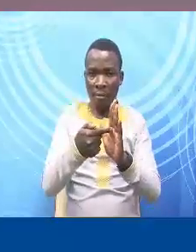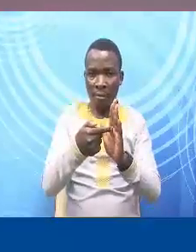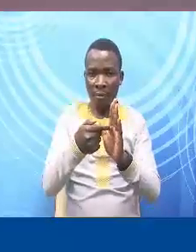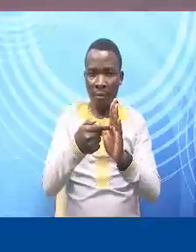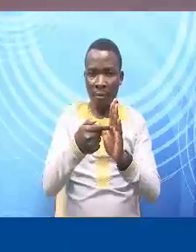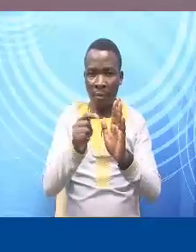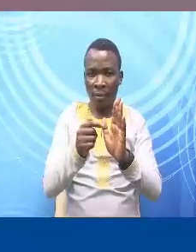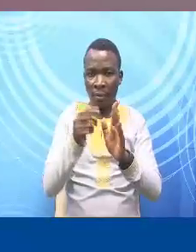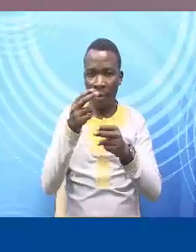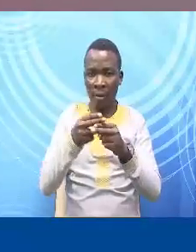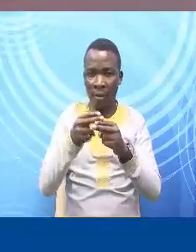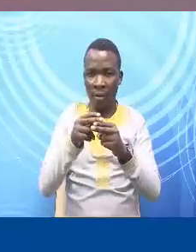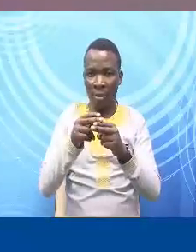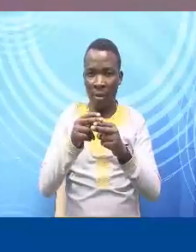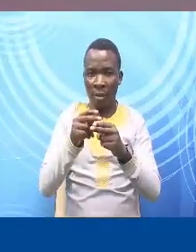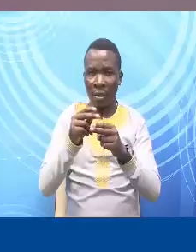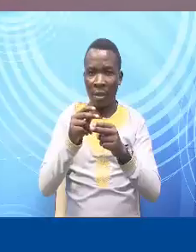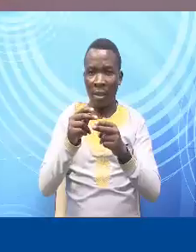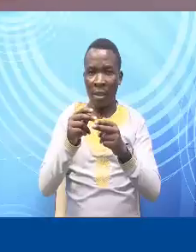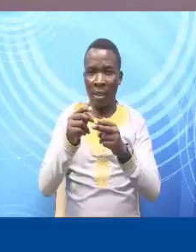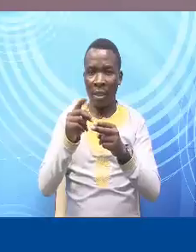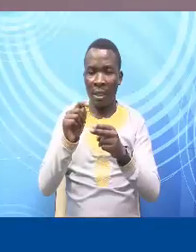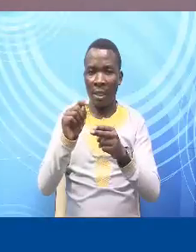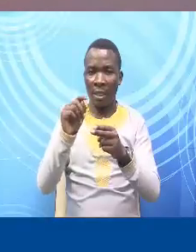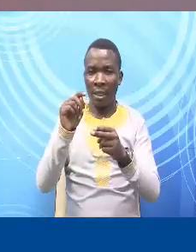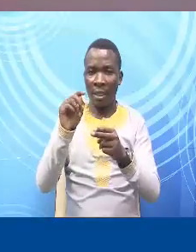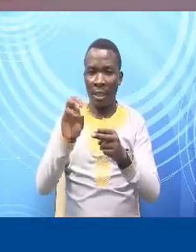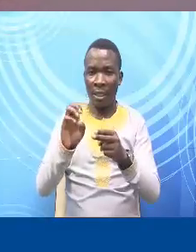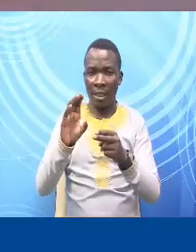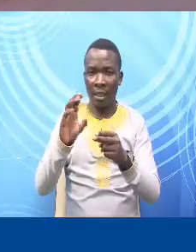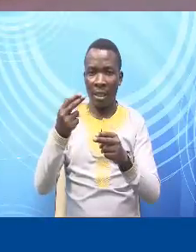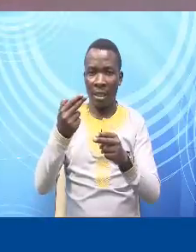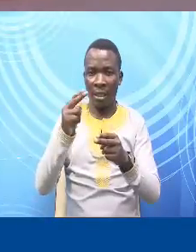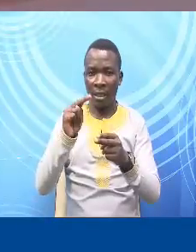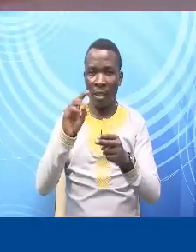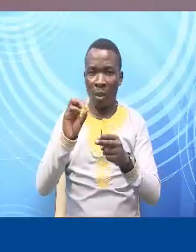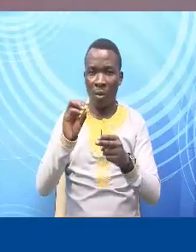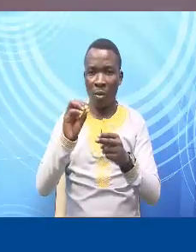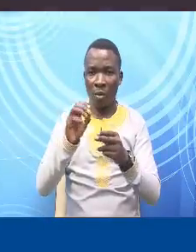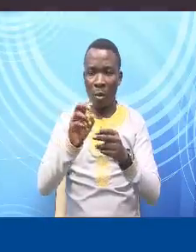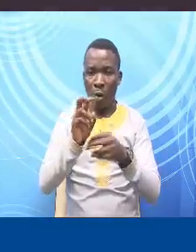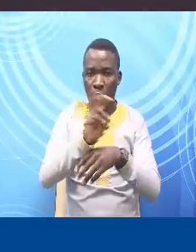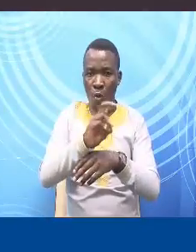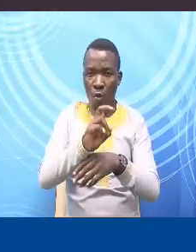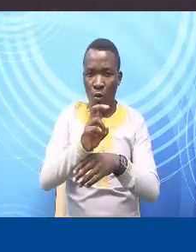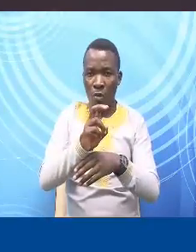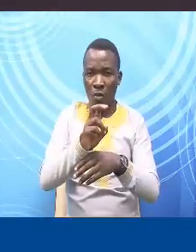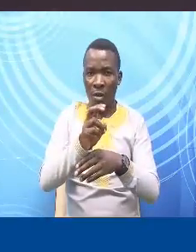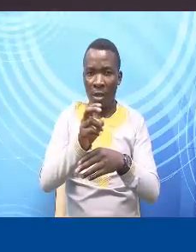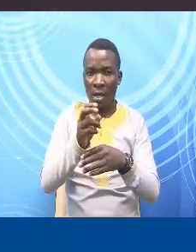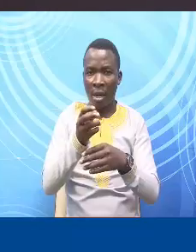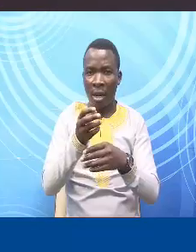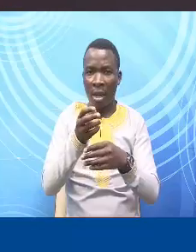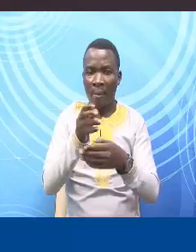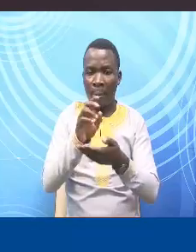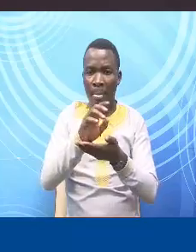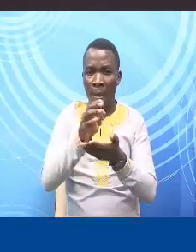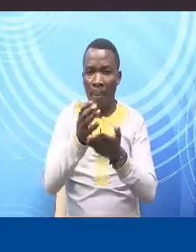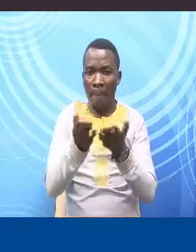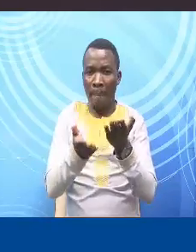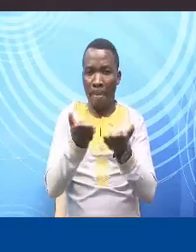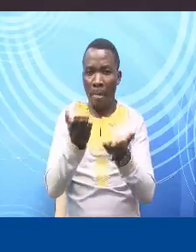iyi niyo tuyita ngo ni temperature controller. Iyi ipima ubuhehere, igapima n'ubushyuhe. Nk'ubu ubuhehere buri